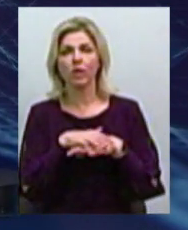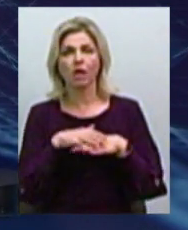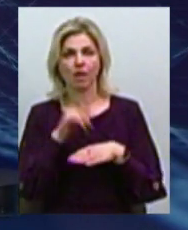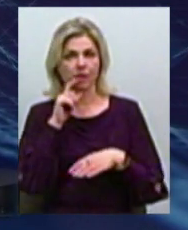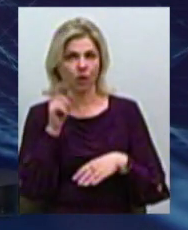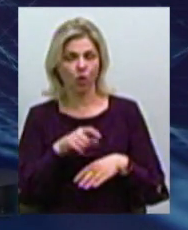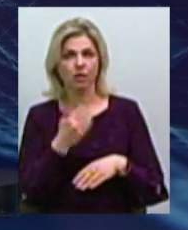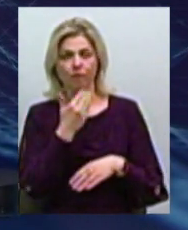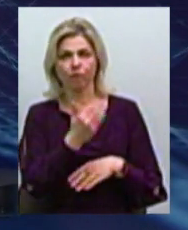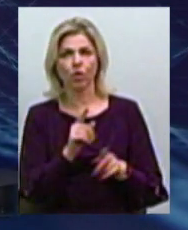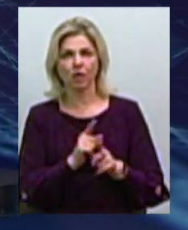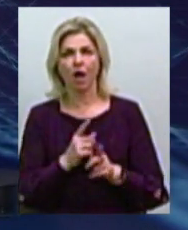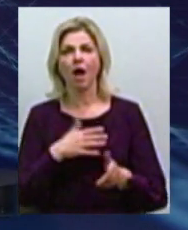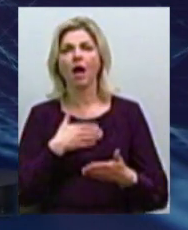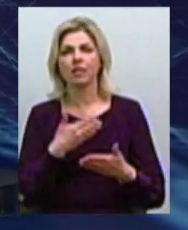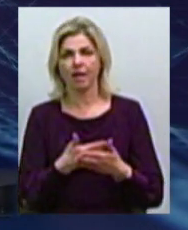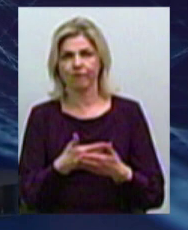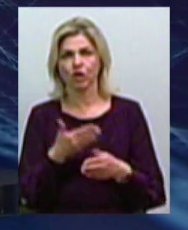пасіонарна частина, яка була...